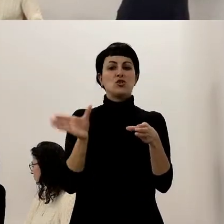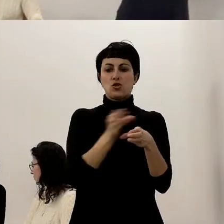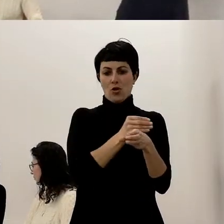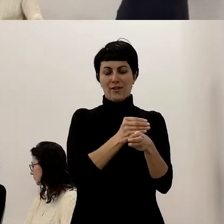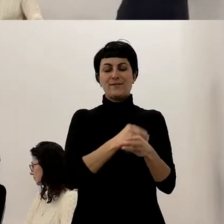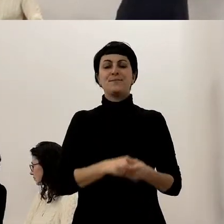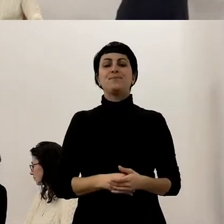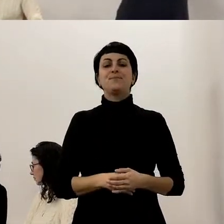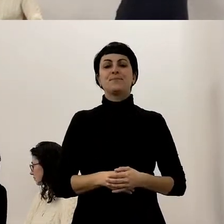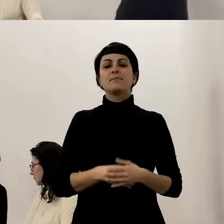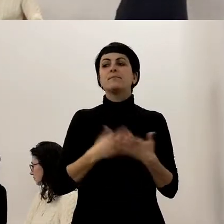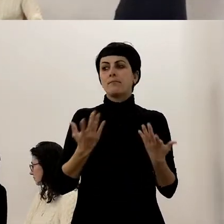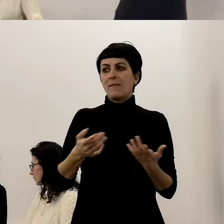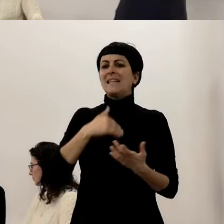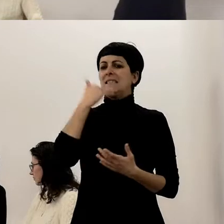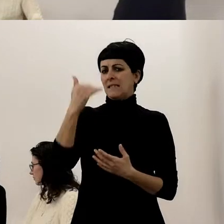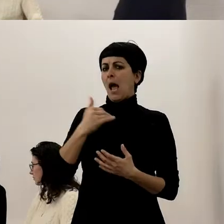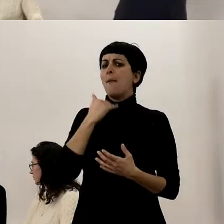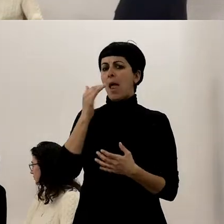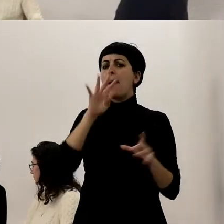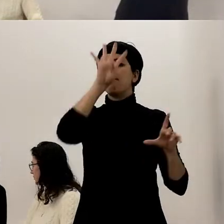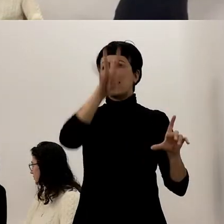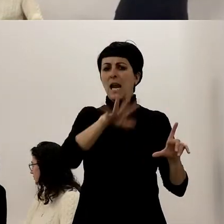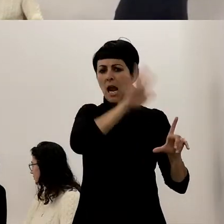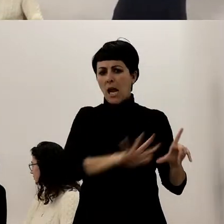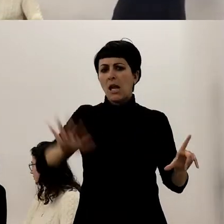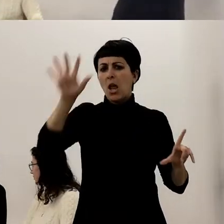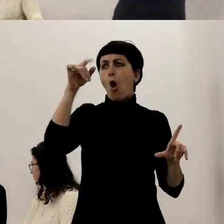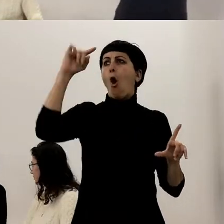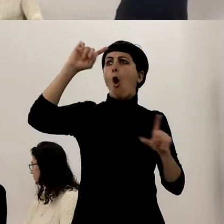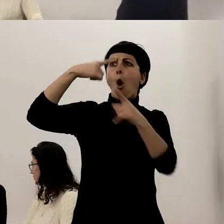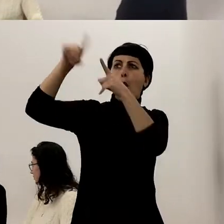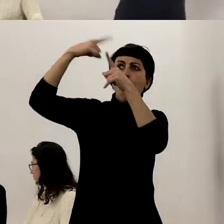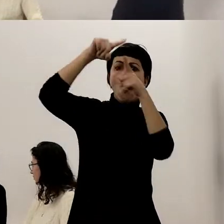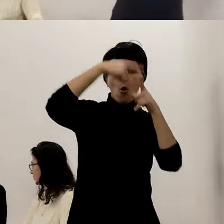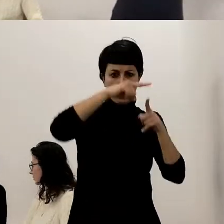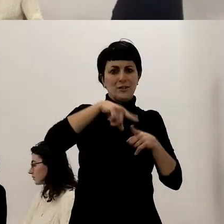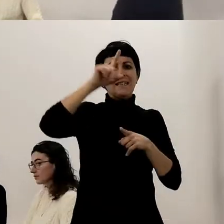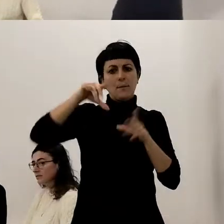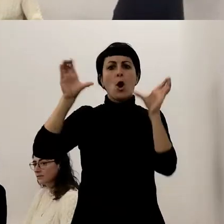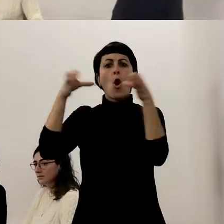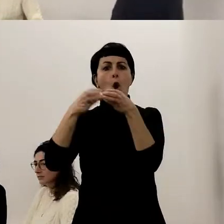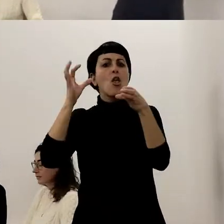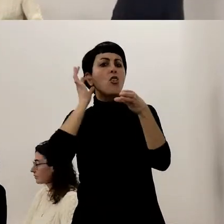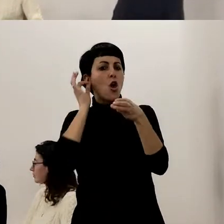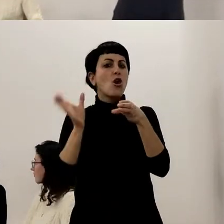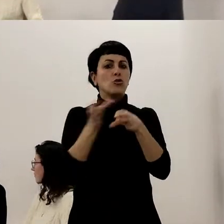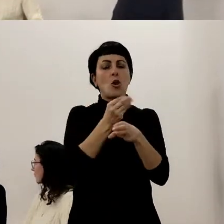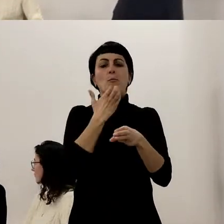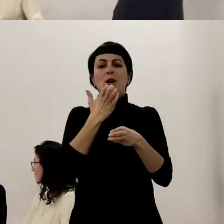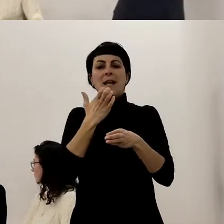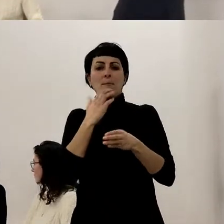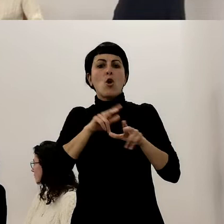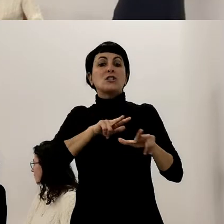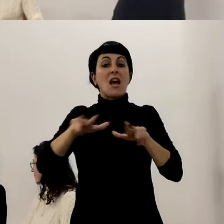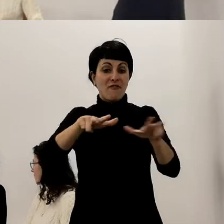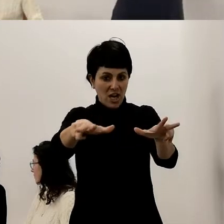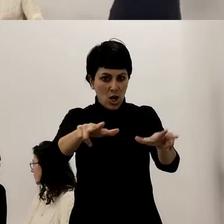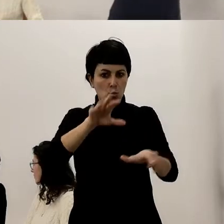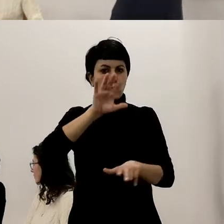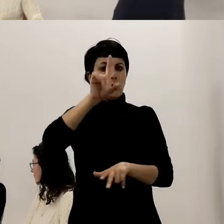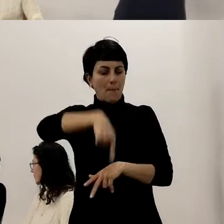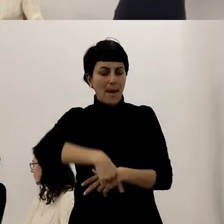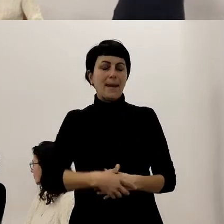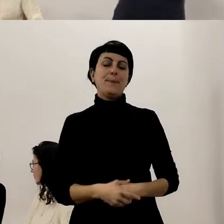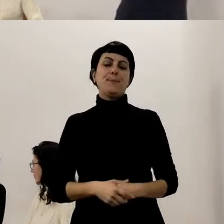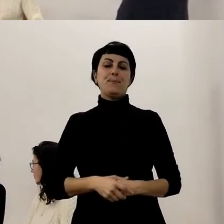som coneixedores que hi ha hagut altres colles que són també tot noies, com la colla de Sant Feliu, però